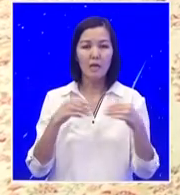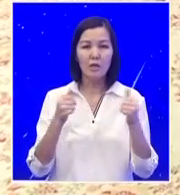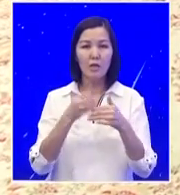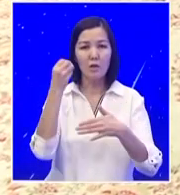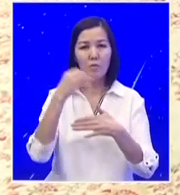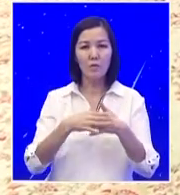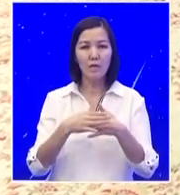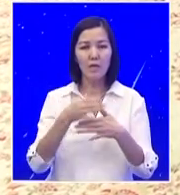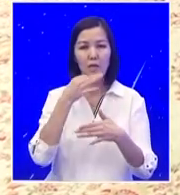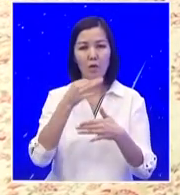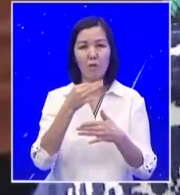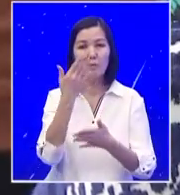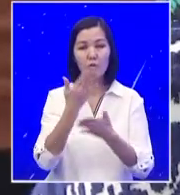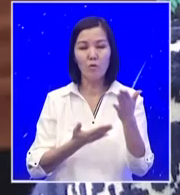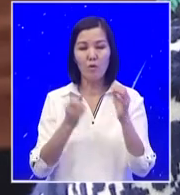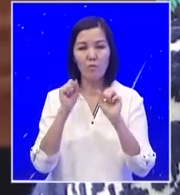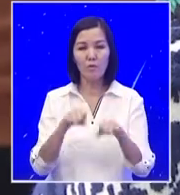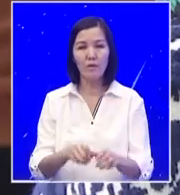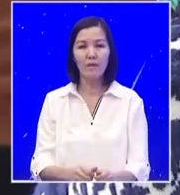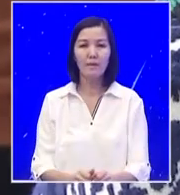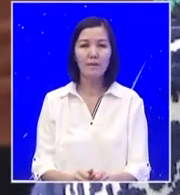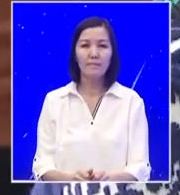келіп, жауапты мамандардан кеңес ала алады.